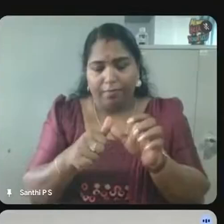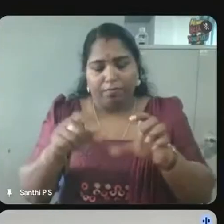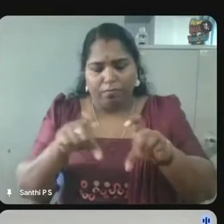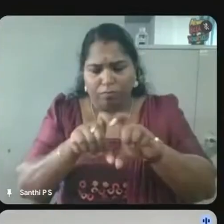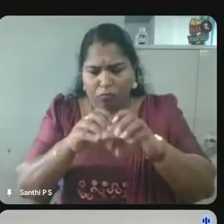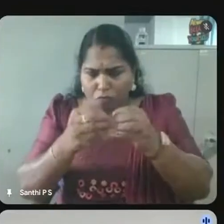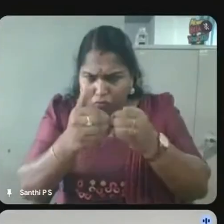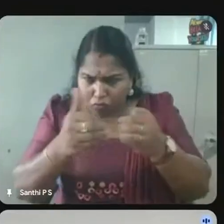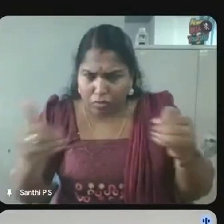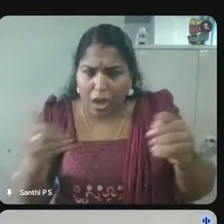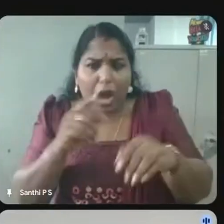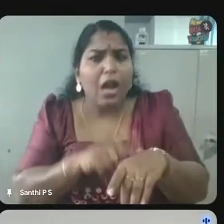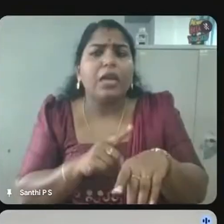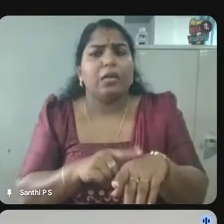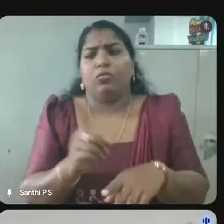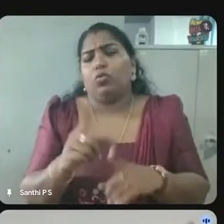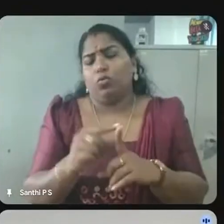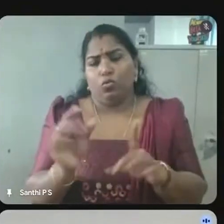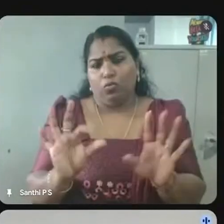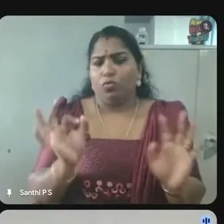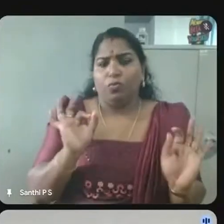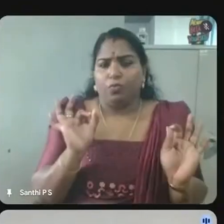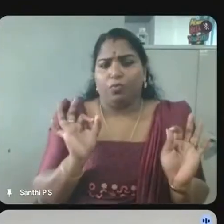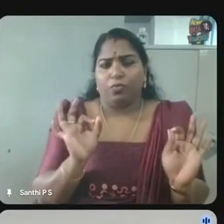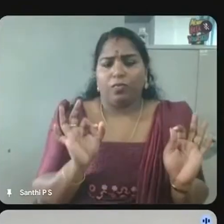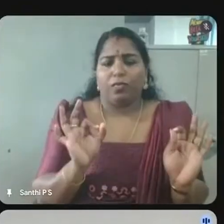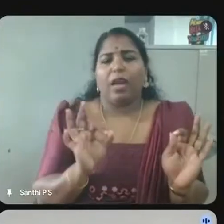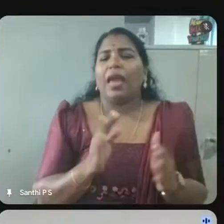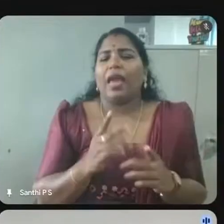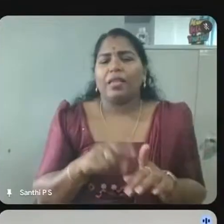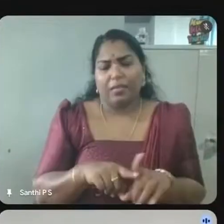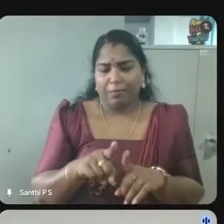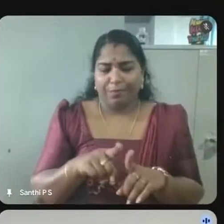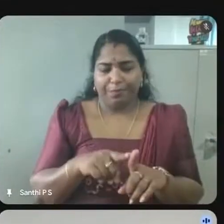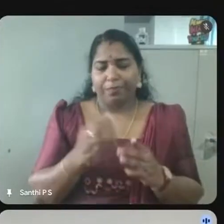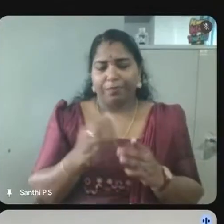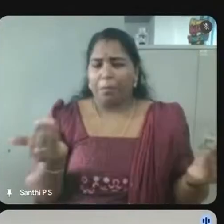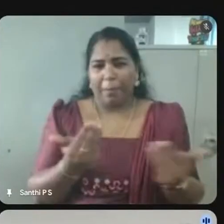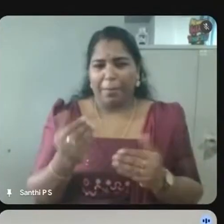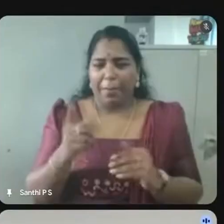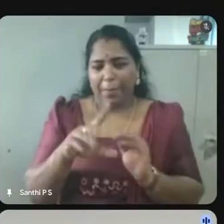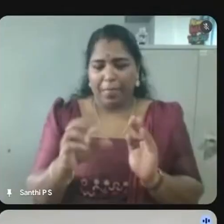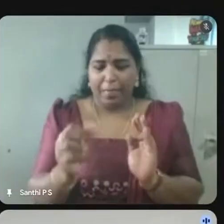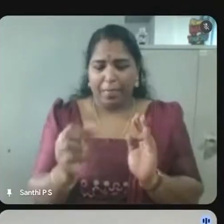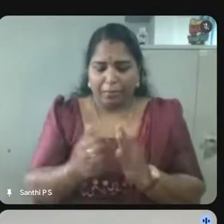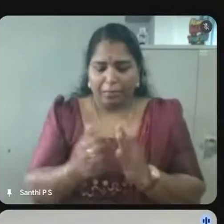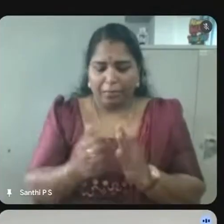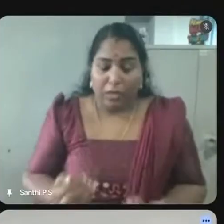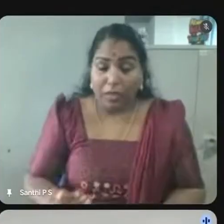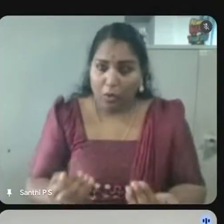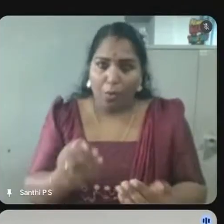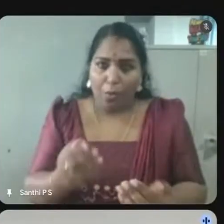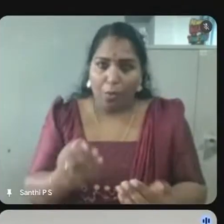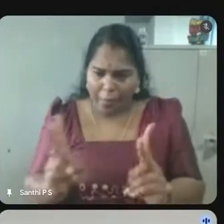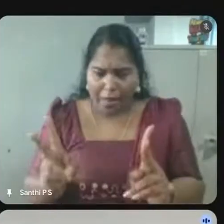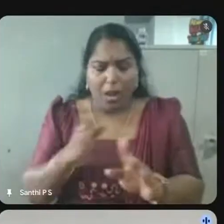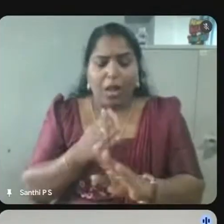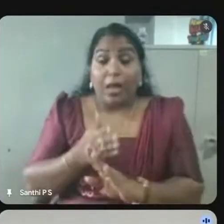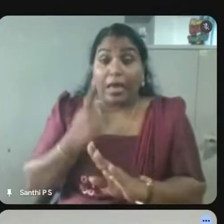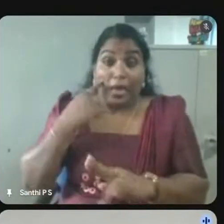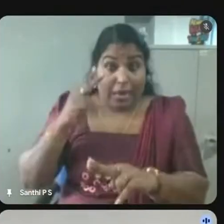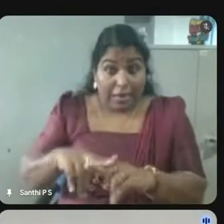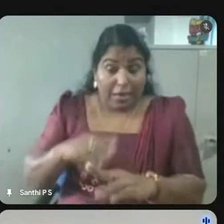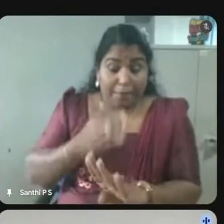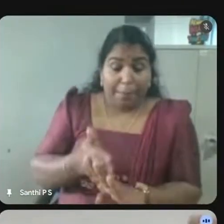ഇല്ല. പ്രിമച്വർ ആയിട്ട് ജനിക്കുന്ന കുട്ടികൾക്ക് അതത് ഹോസ്പിറ്റലിൽ നമ്മൾ റെറ്റിന ഡോക്ടേഴ്സുമായിട്ട് അവർക്ക് ടൈപ്പ് ഉണ്ടാവും, അവർ ചെക്ക് ചെയ്യും.